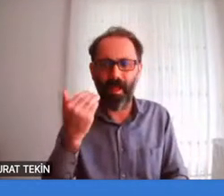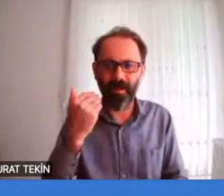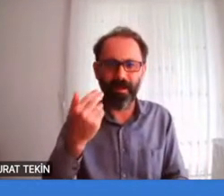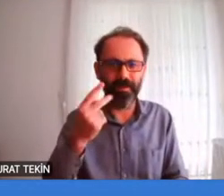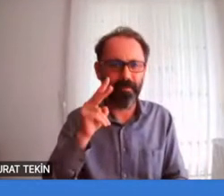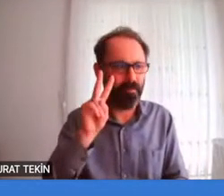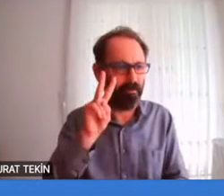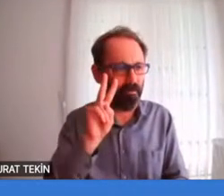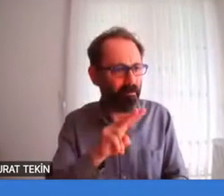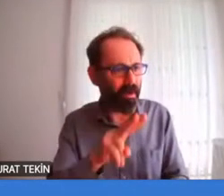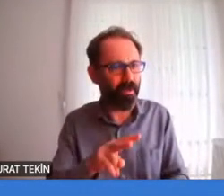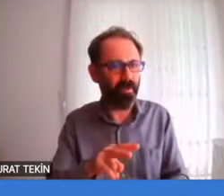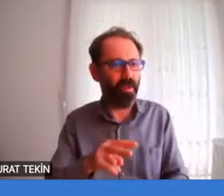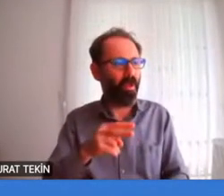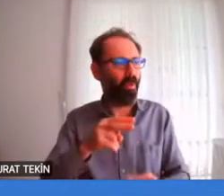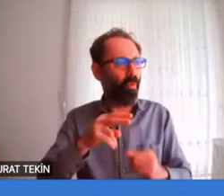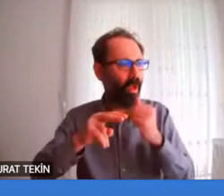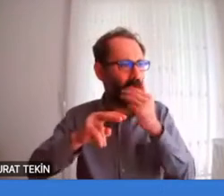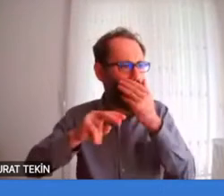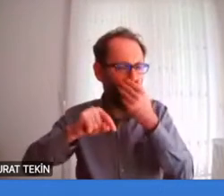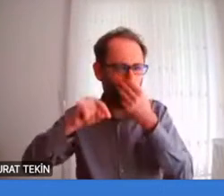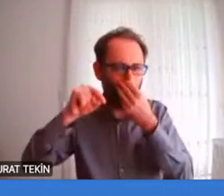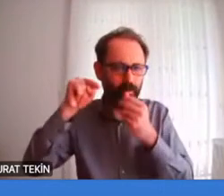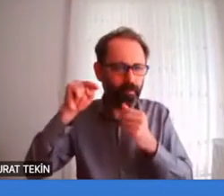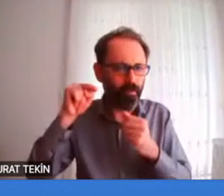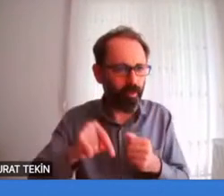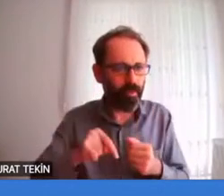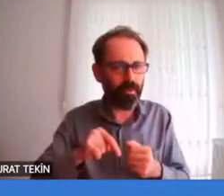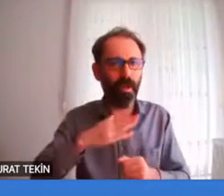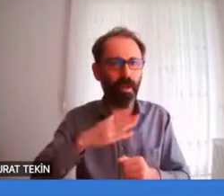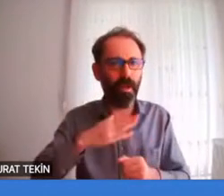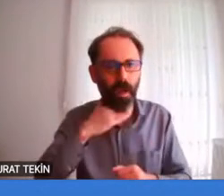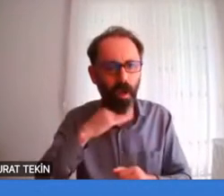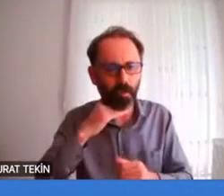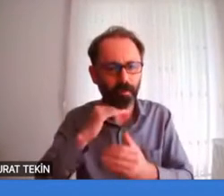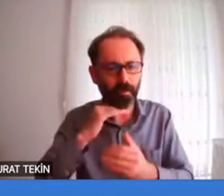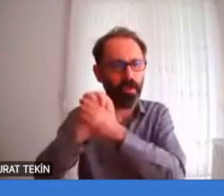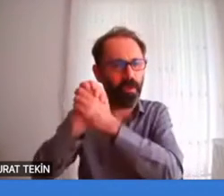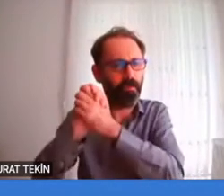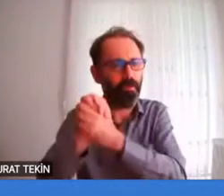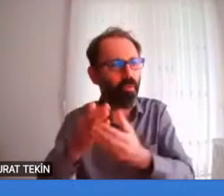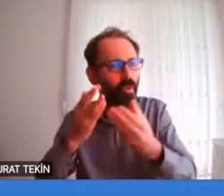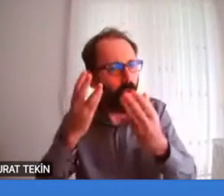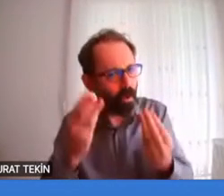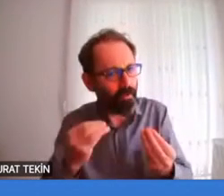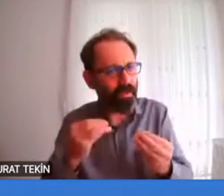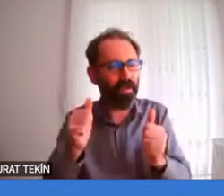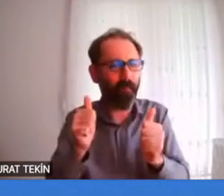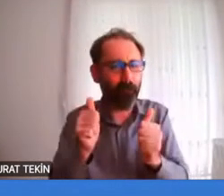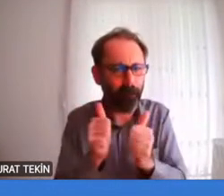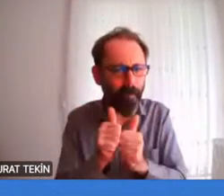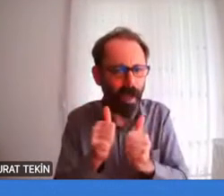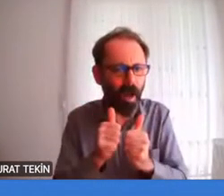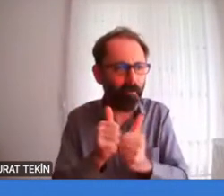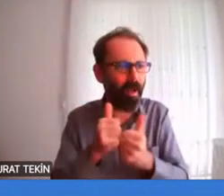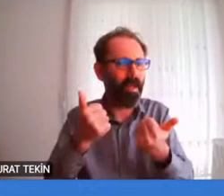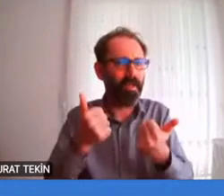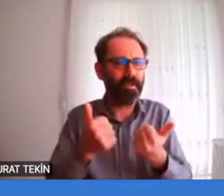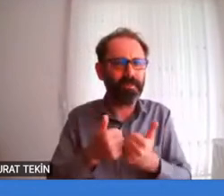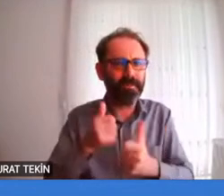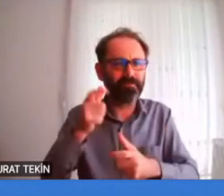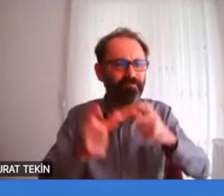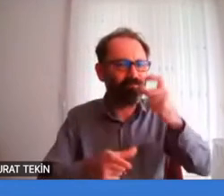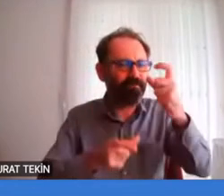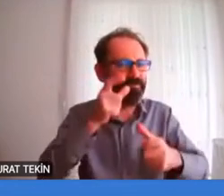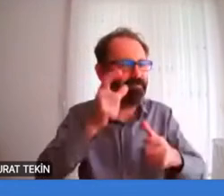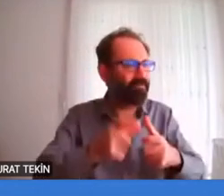açtığınızı, asıl başarınız bana göre burasıdır. Yani diğerleri tabii ki gurur duyuyoruz. Onları küçümsediğimden falan değil.